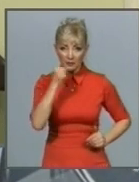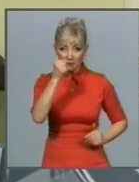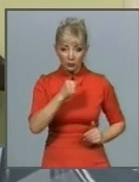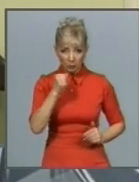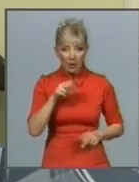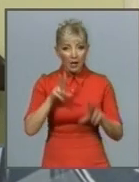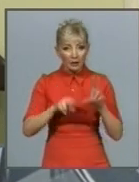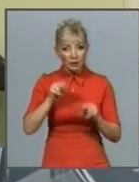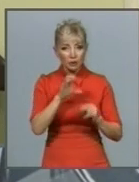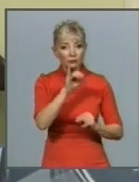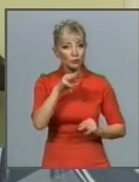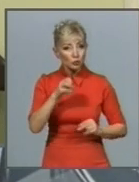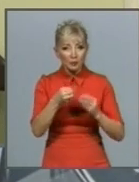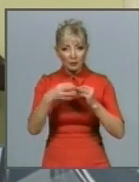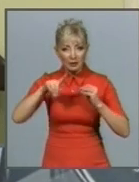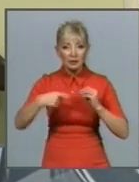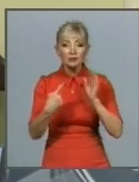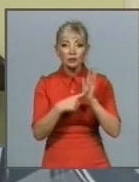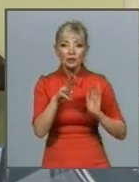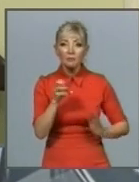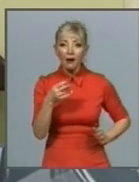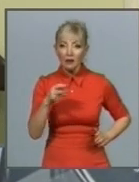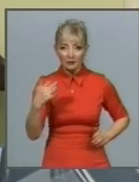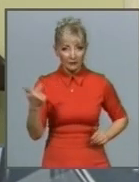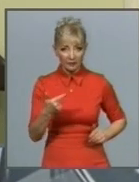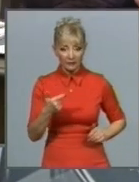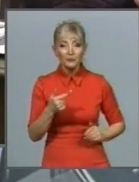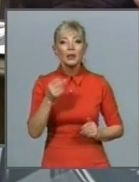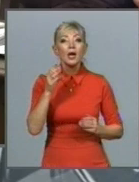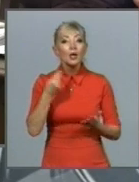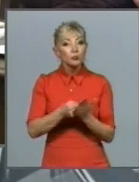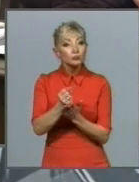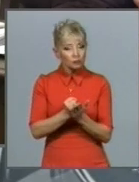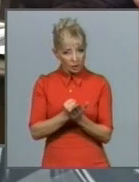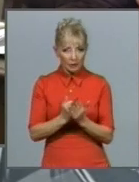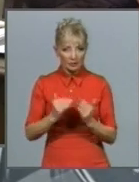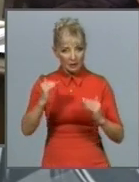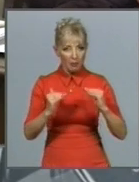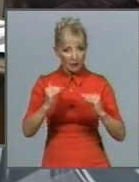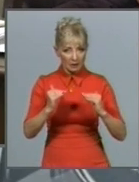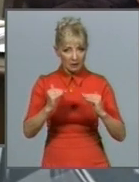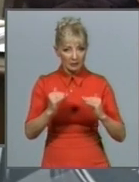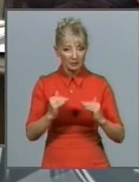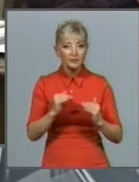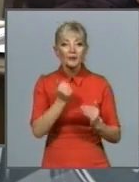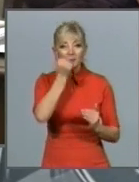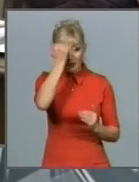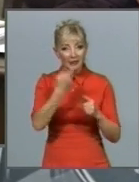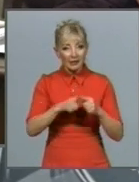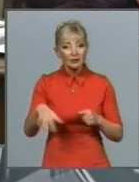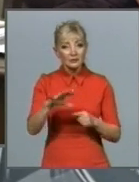рассчитан в сумме 15,6 миллиардов гривен, то есть бюджет сбалансирован. Завдяки цьому всі захищені видатки